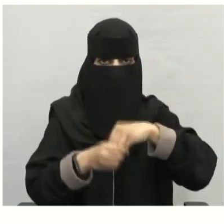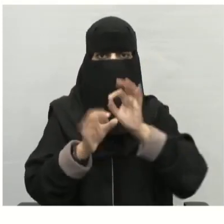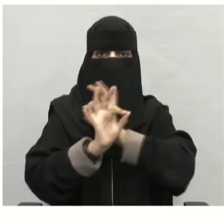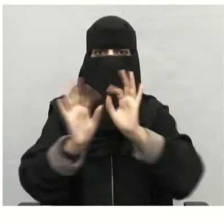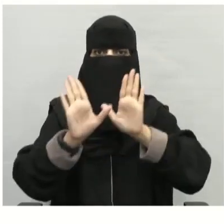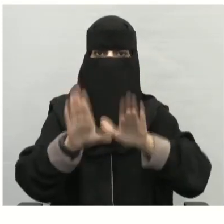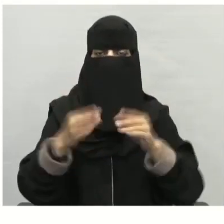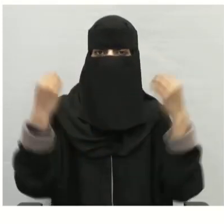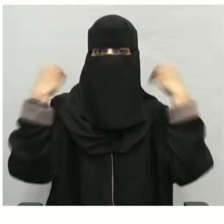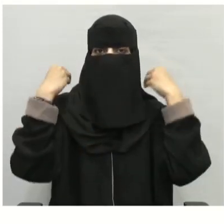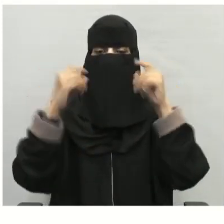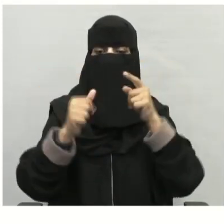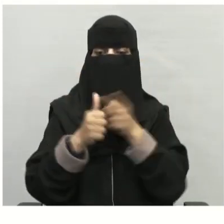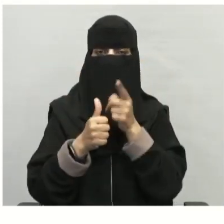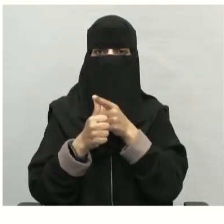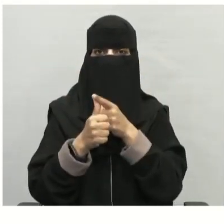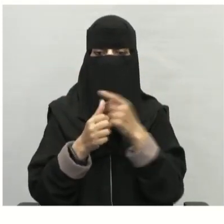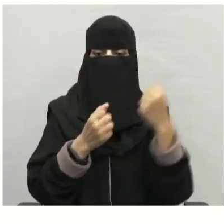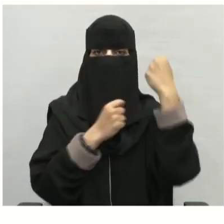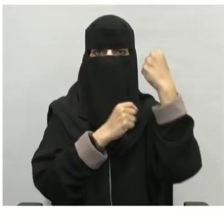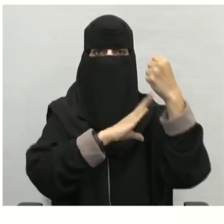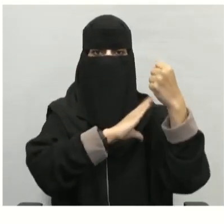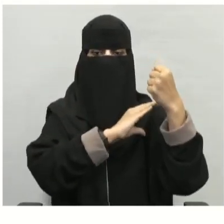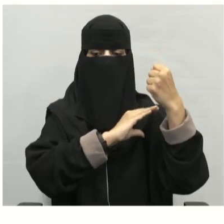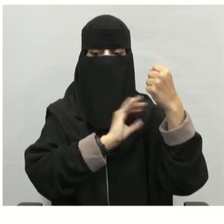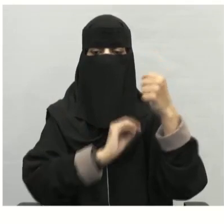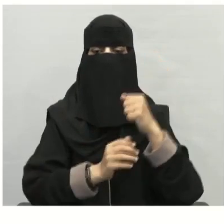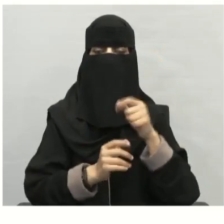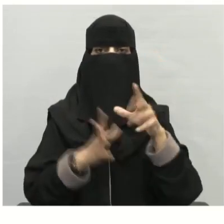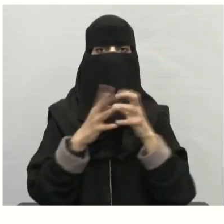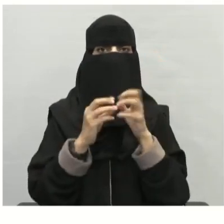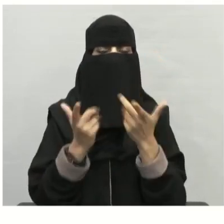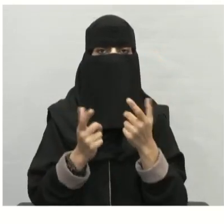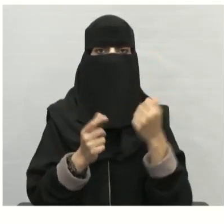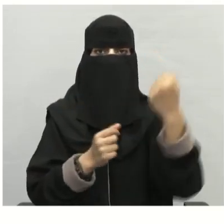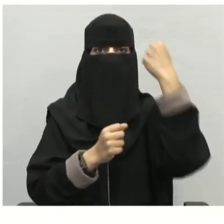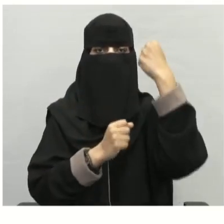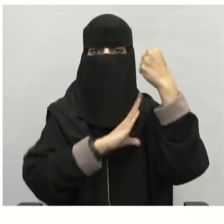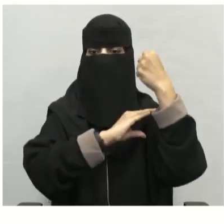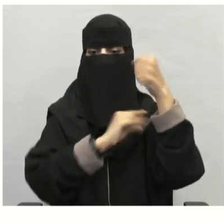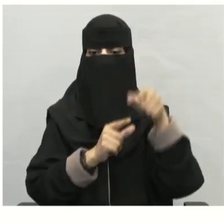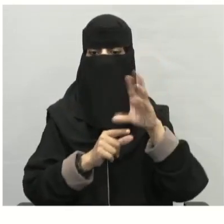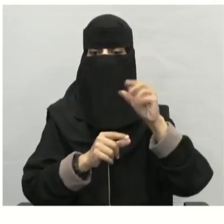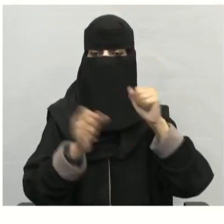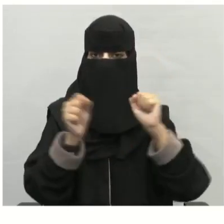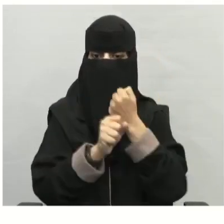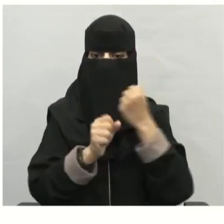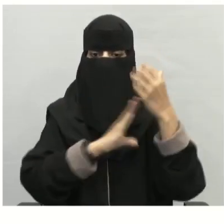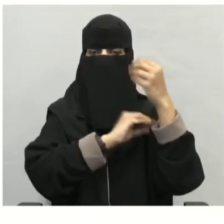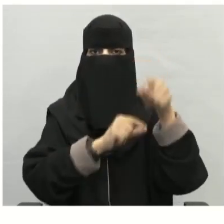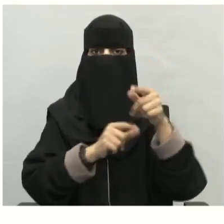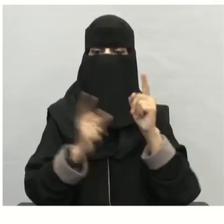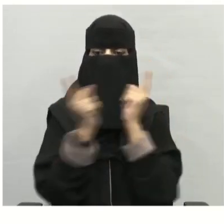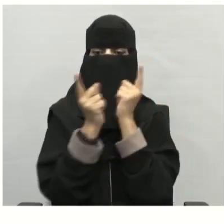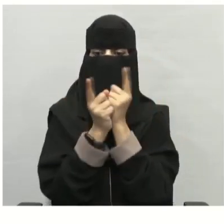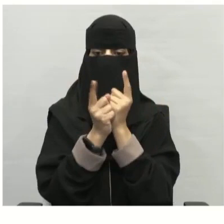اللياقه المطلوبه منها القوه العضليه ماذا اقصد بالقوه العضليه هي قدره العضلات